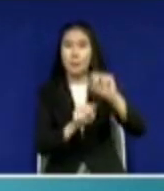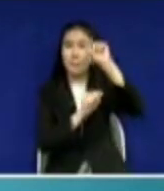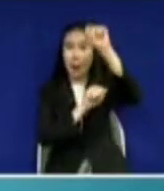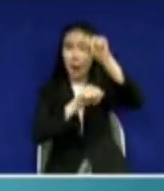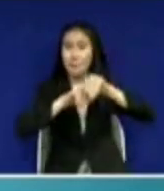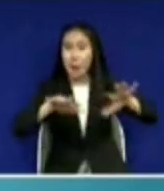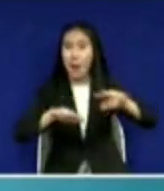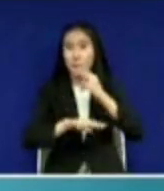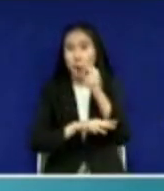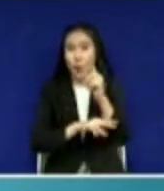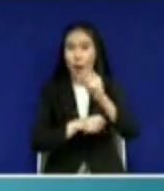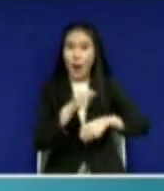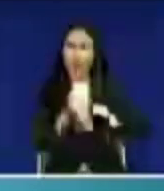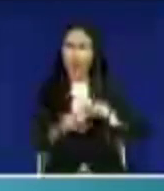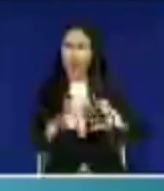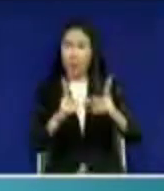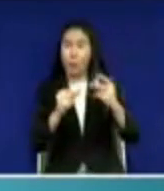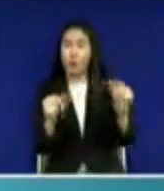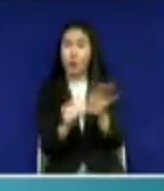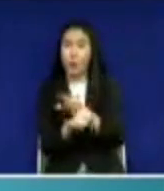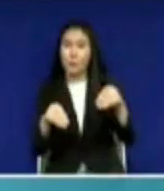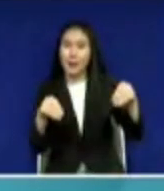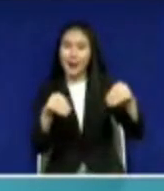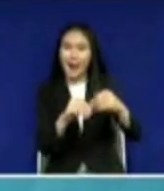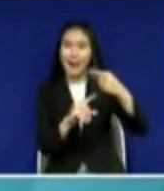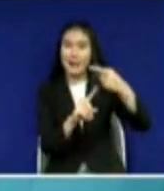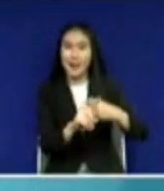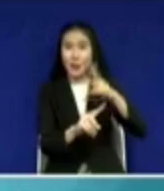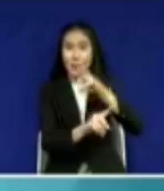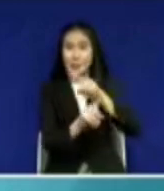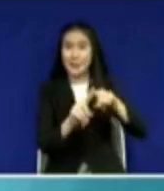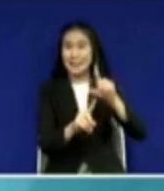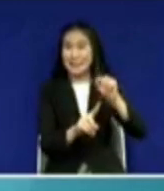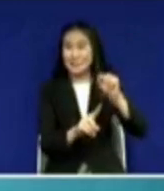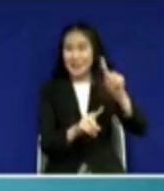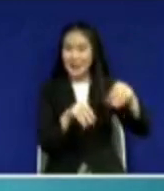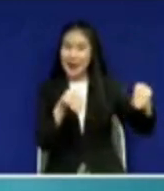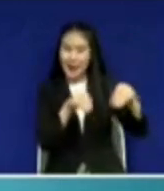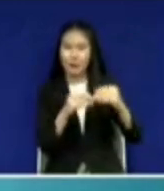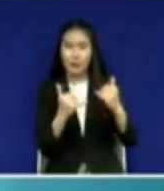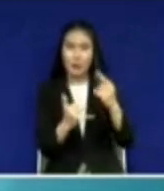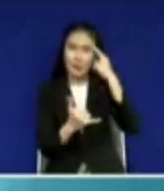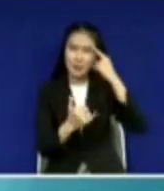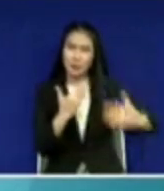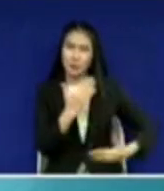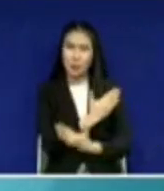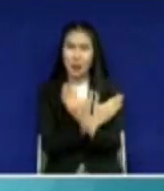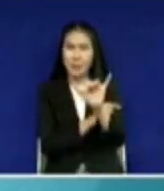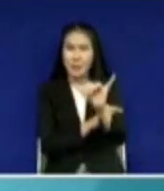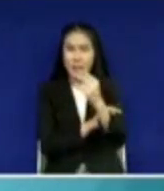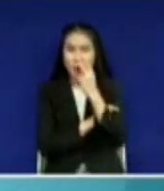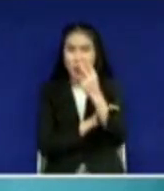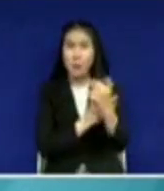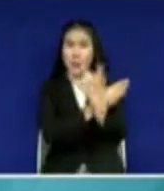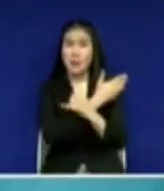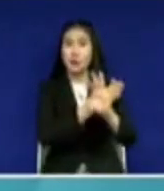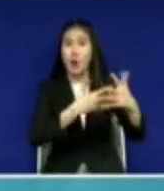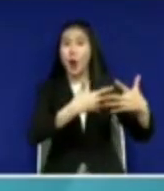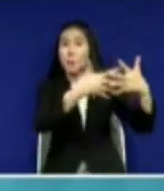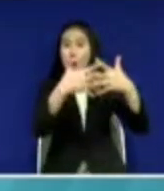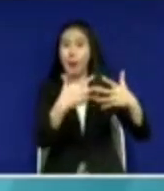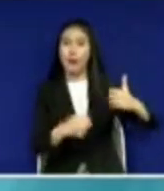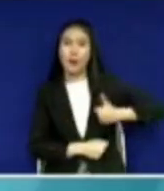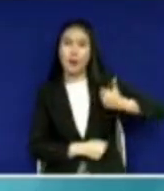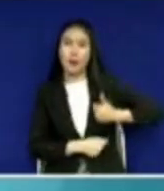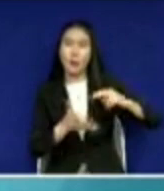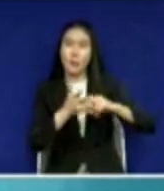ค่ะจะหมดอายุลงในวันที่21มิถุนายนที่จะถึงนี้ค่ะแต่ก็มีแนวโน้มว่าสหรัฐอเมริกาแล้วก็แคนาดาจะมี